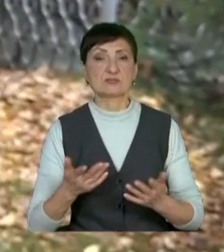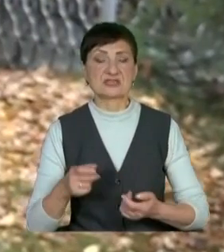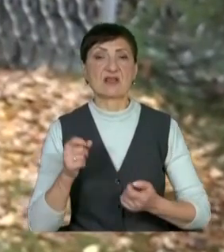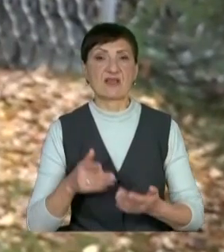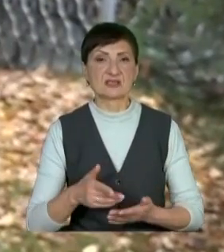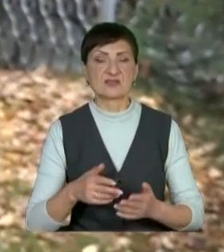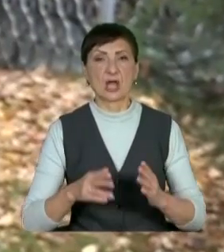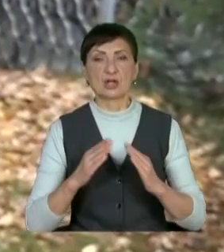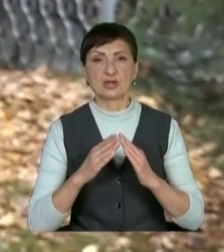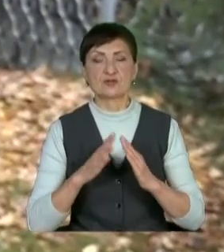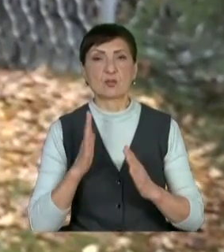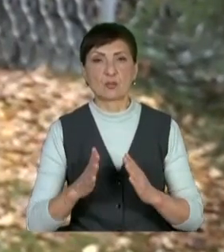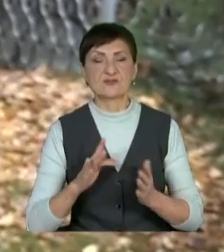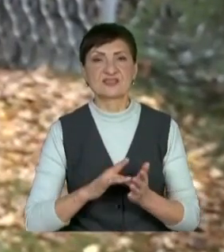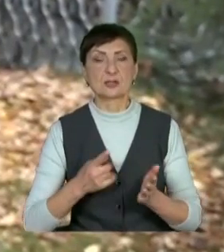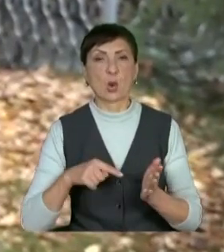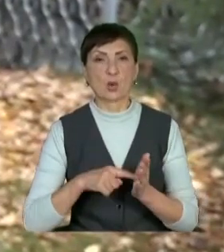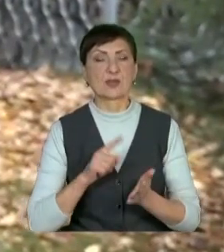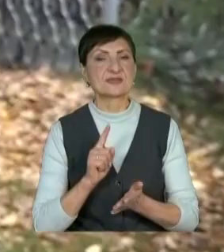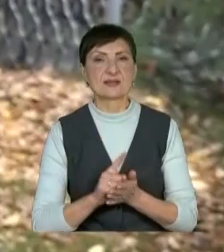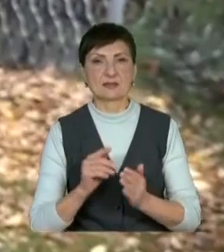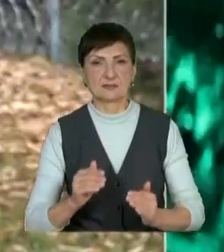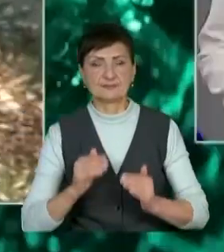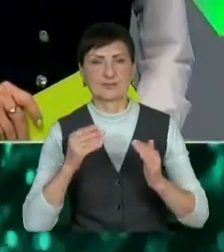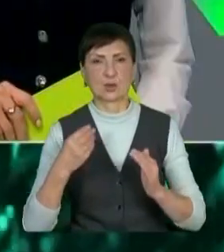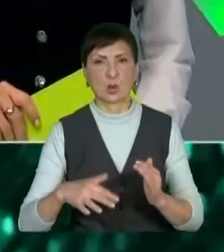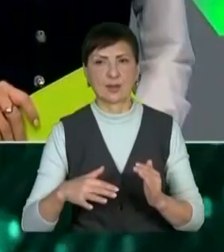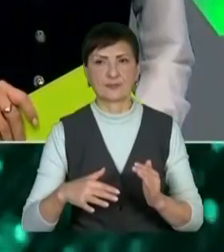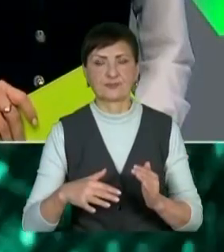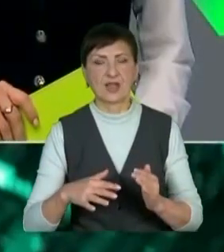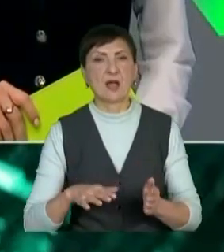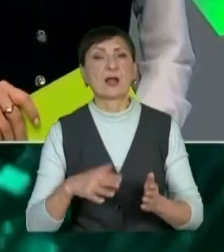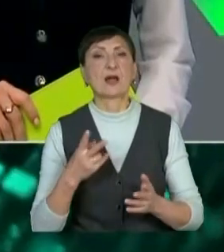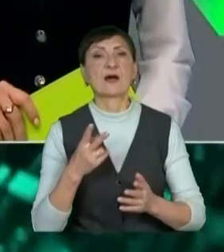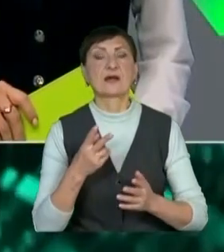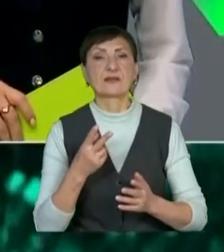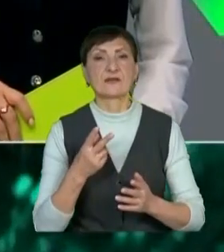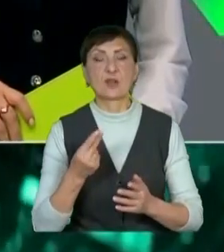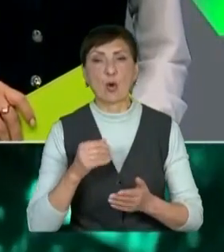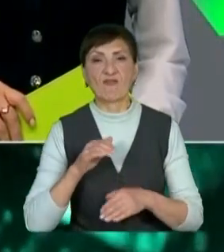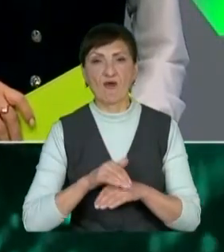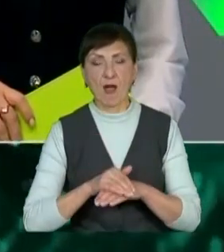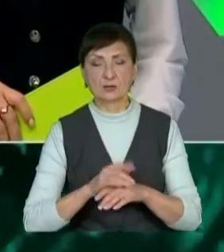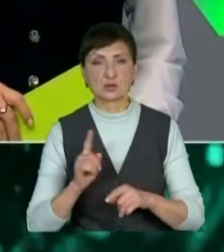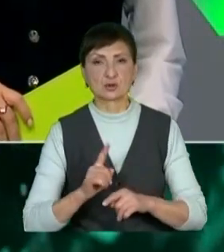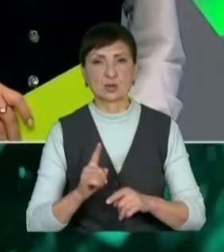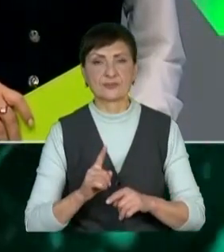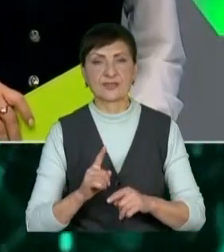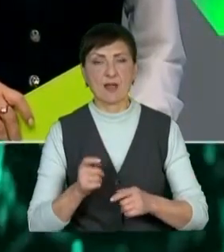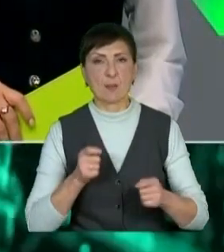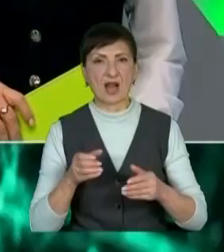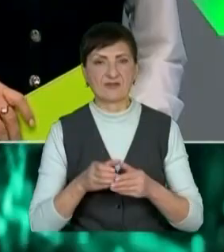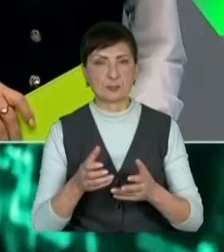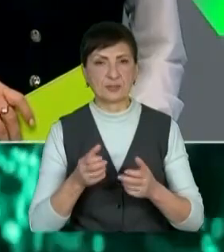что недвижимость будет в центре города обязательно дорожать. Следующие два фактора – это первое, что правительством